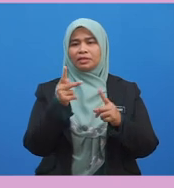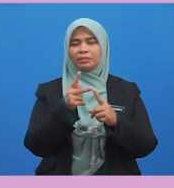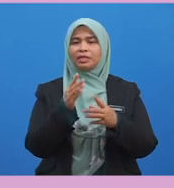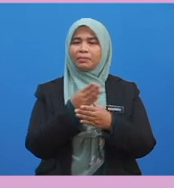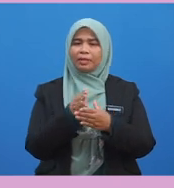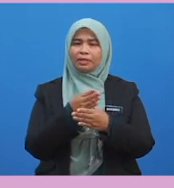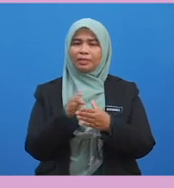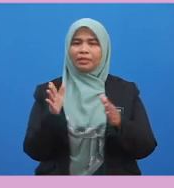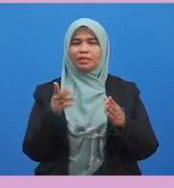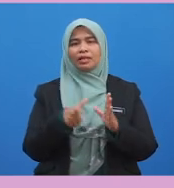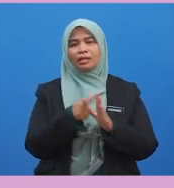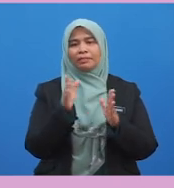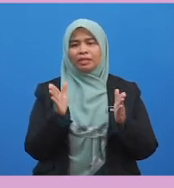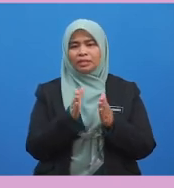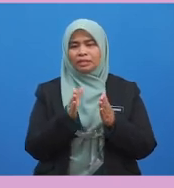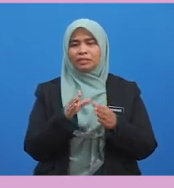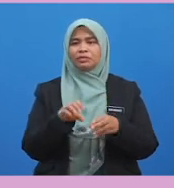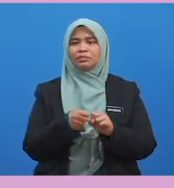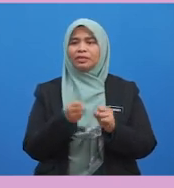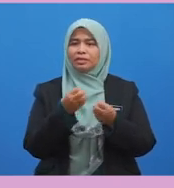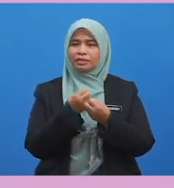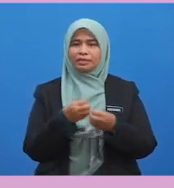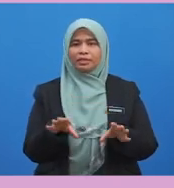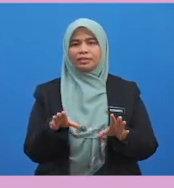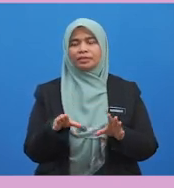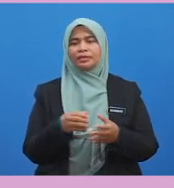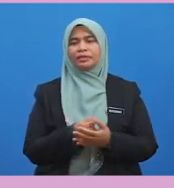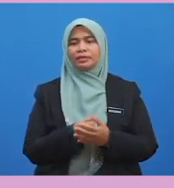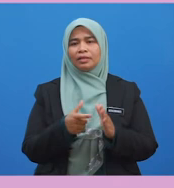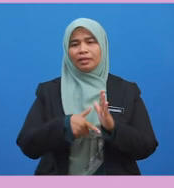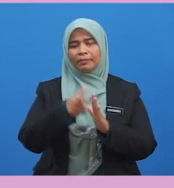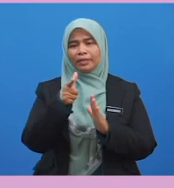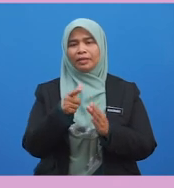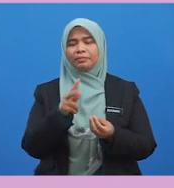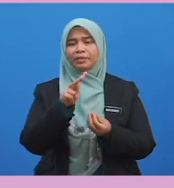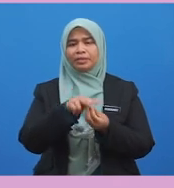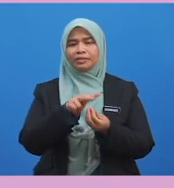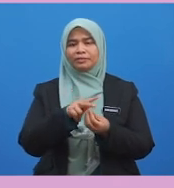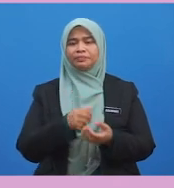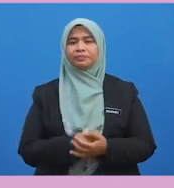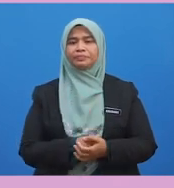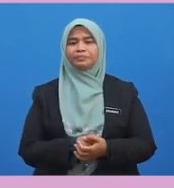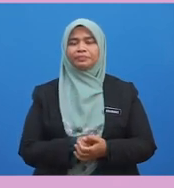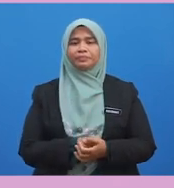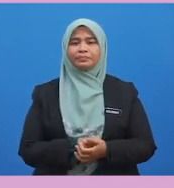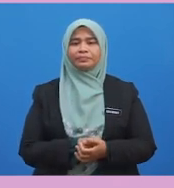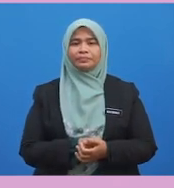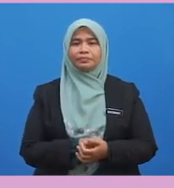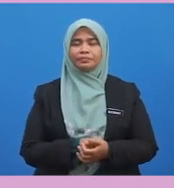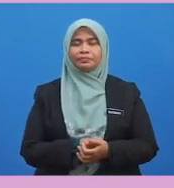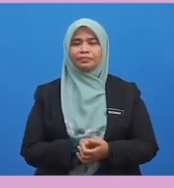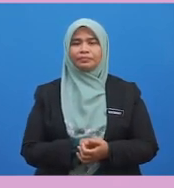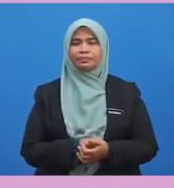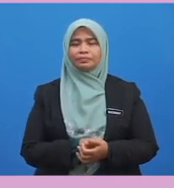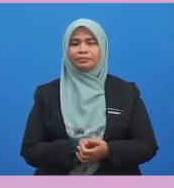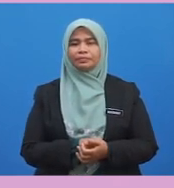kepada bahagian yang lebih kecil agar mendapat penyelesaian yang lebih berkesan.